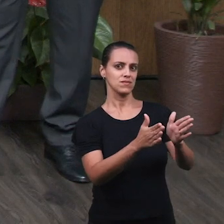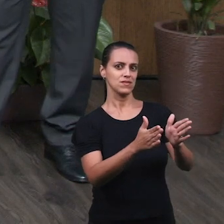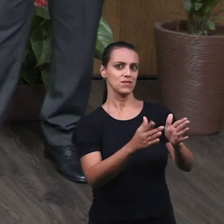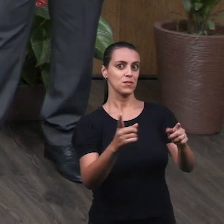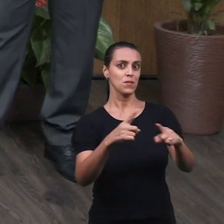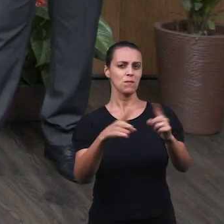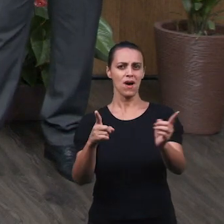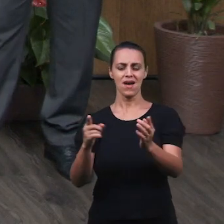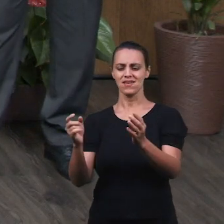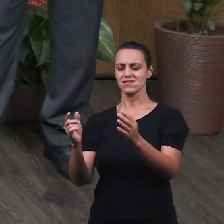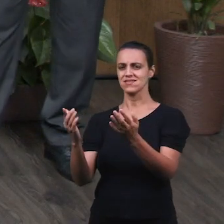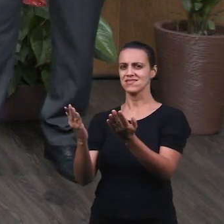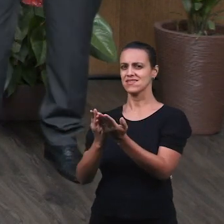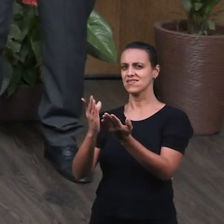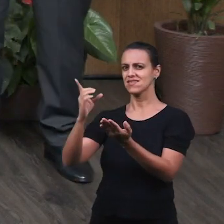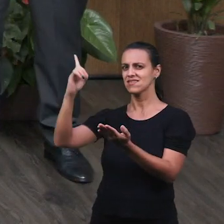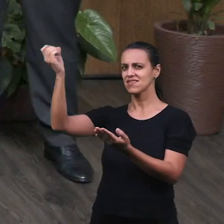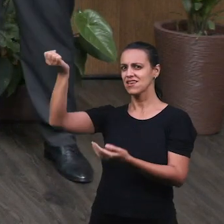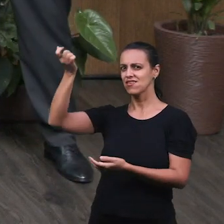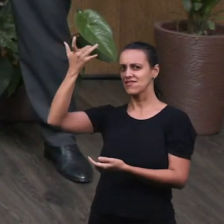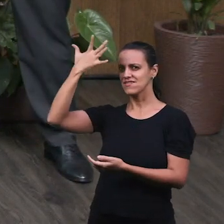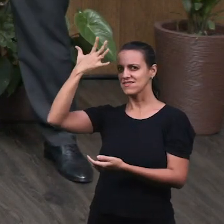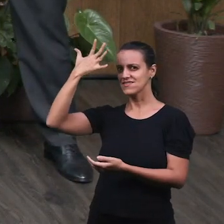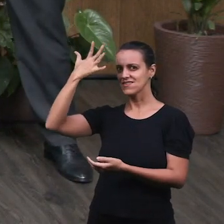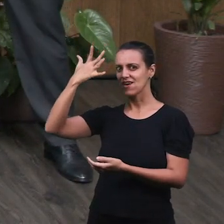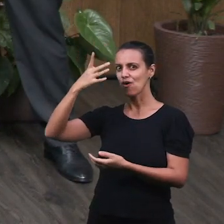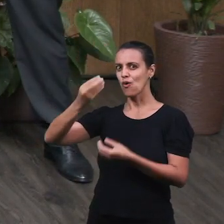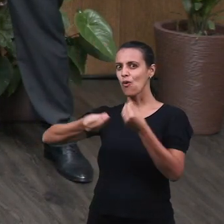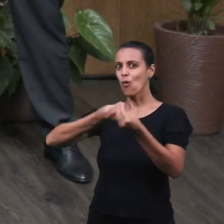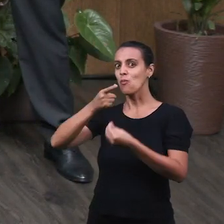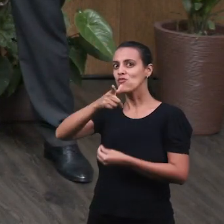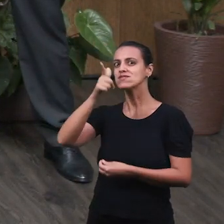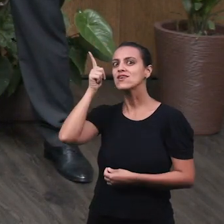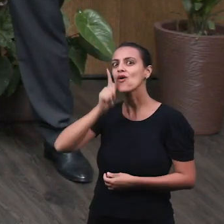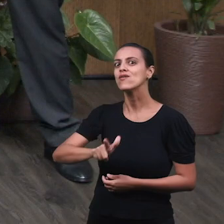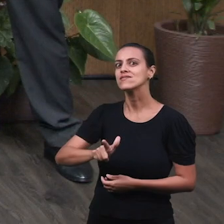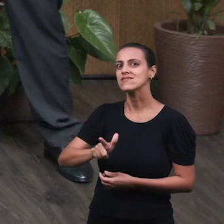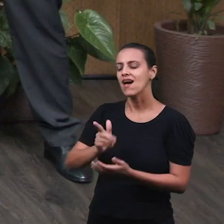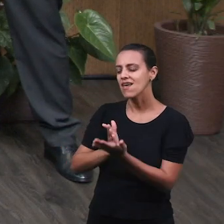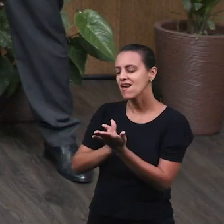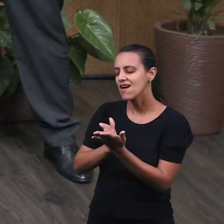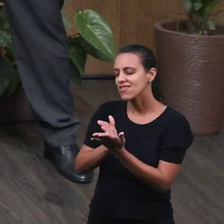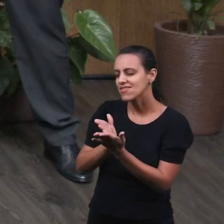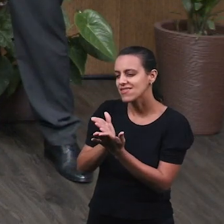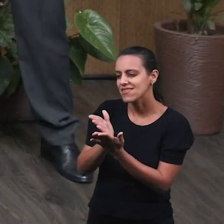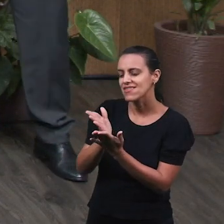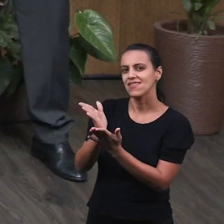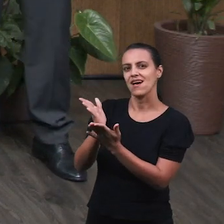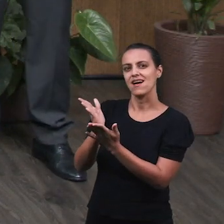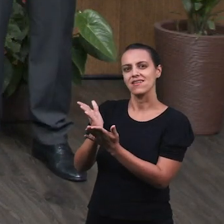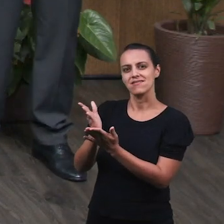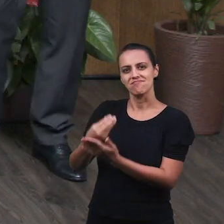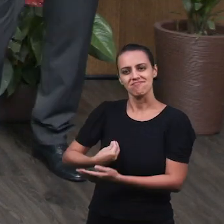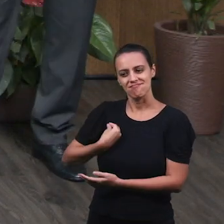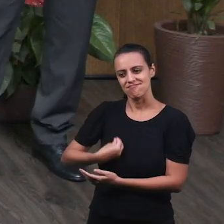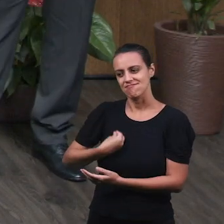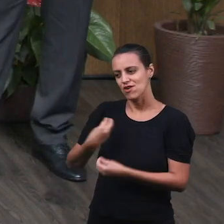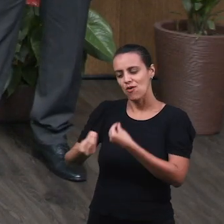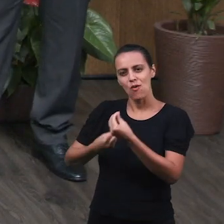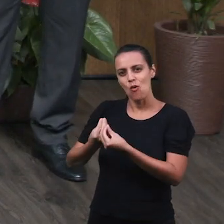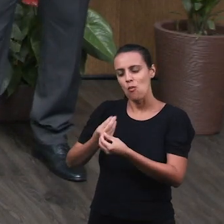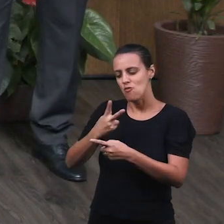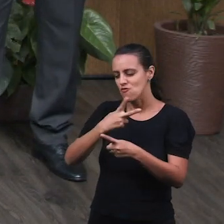la ressource pour marcher dans le chemin, pour vaincre tout et n'importe